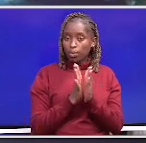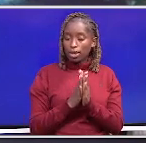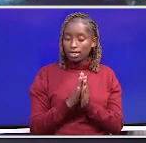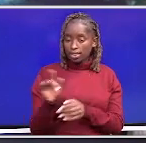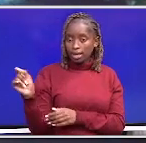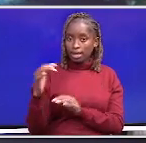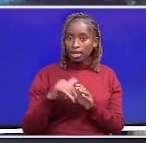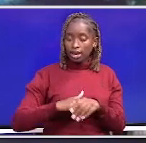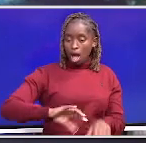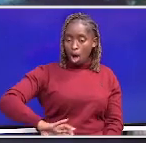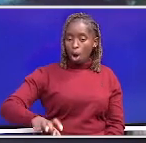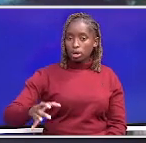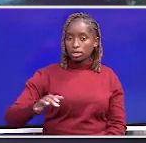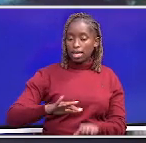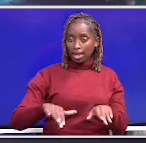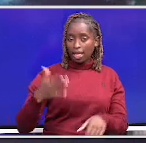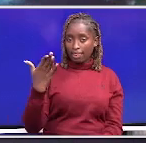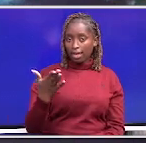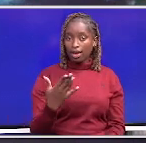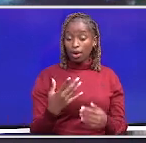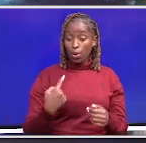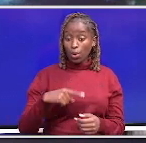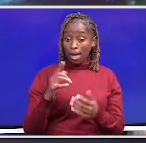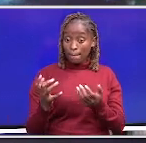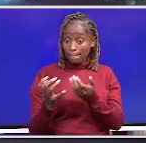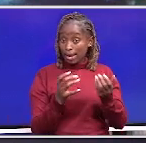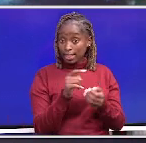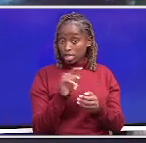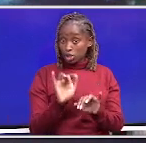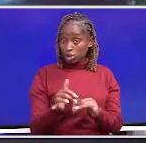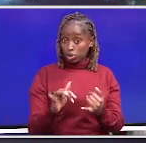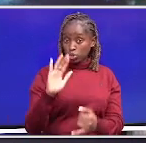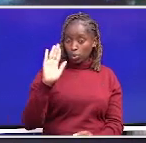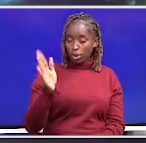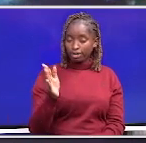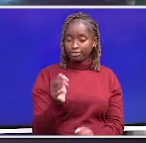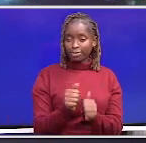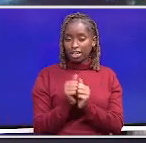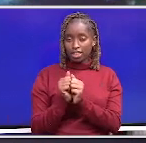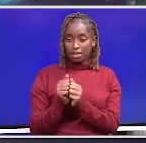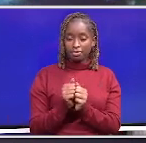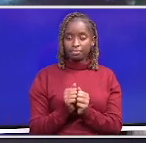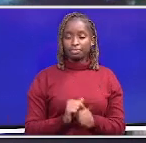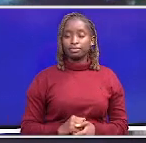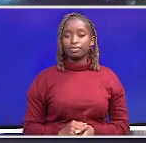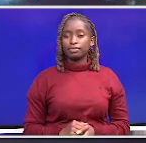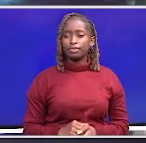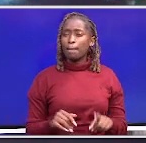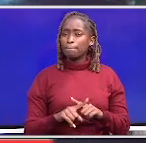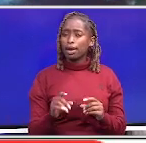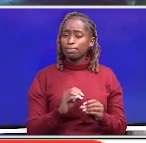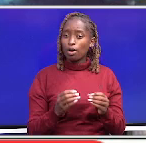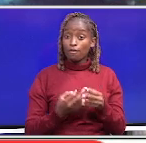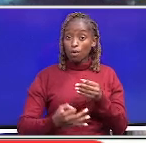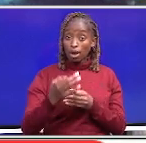wa kaunti hiyo. Mtazamaji, tutakuwa tunakuletea matukio hayo moja kwa moja. Lakini tukisonga mbele, ni